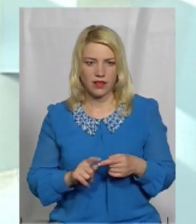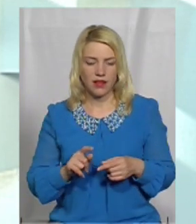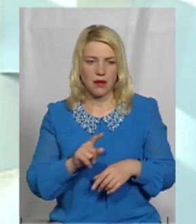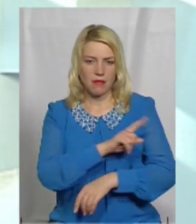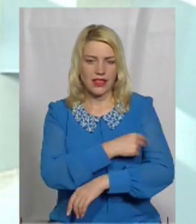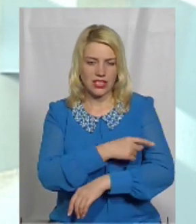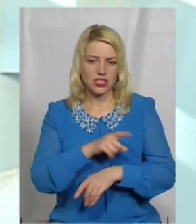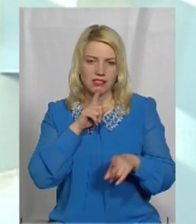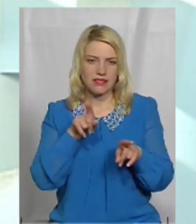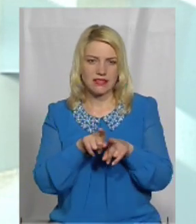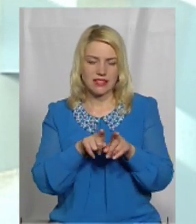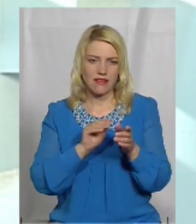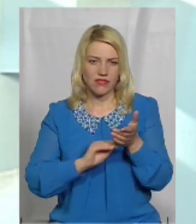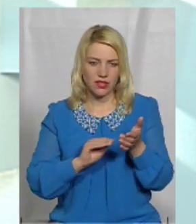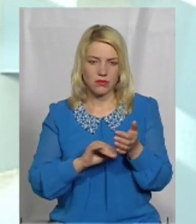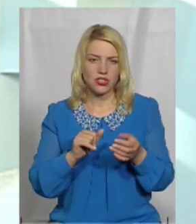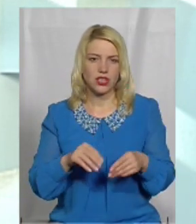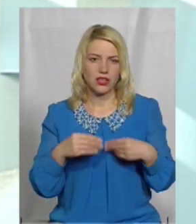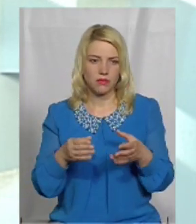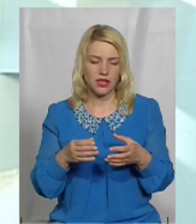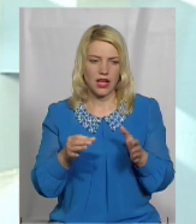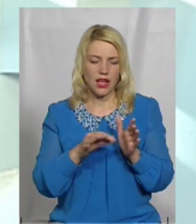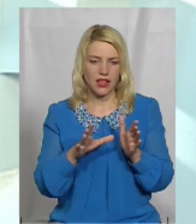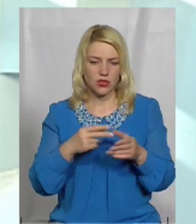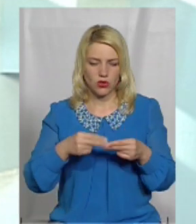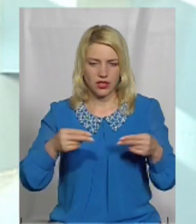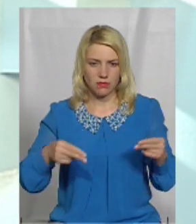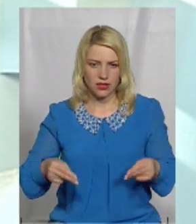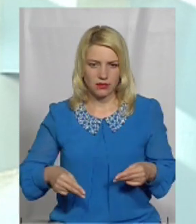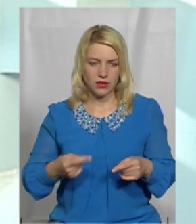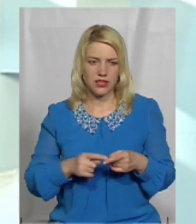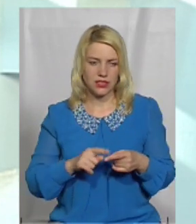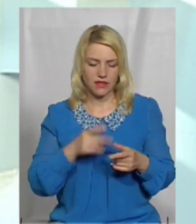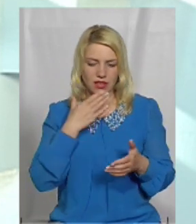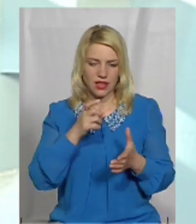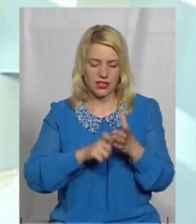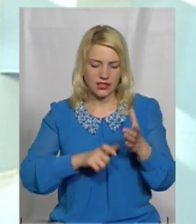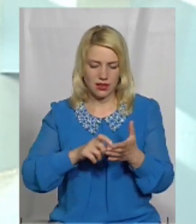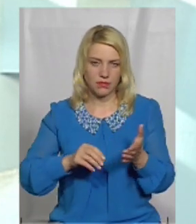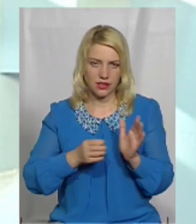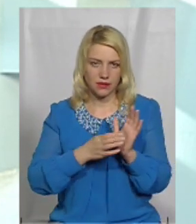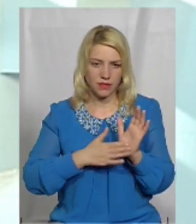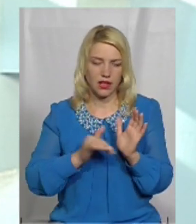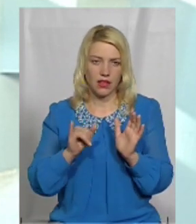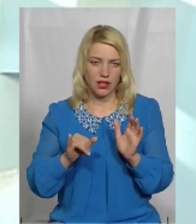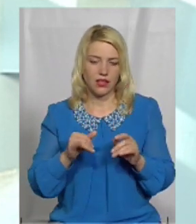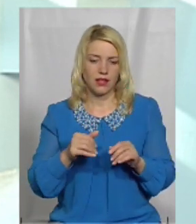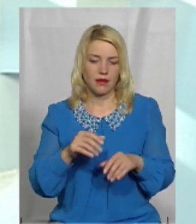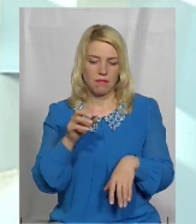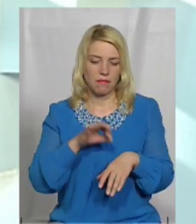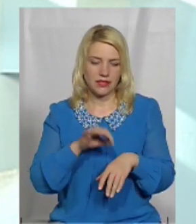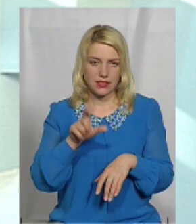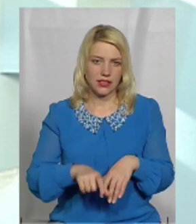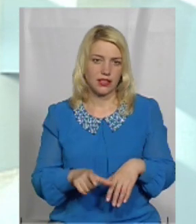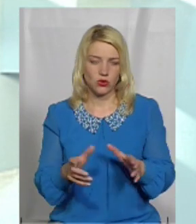сестра випише, накладе електронний цифровий підпис лікаря на даний рецепт, і пацієнт отримує